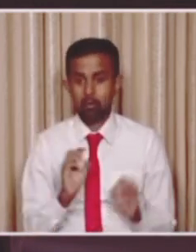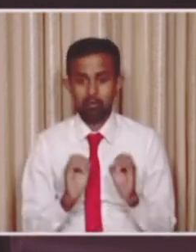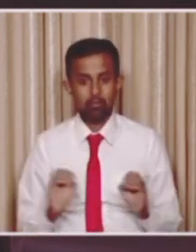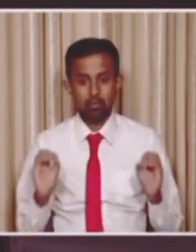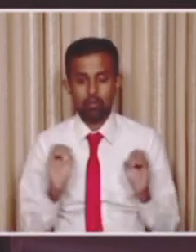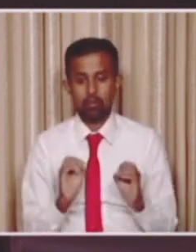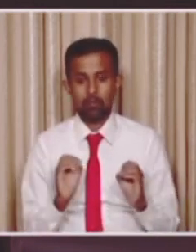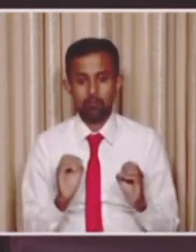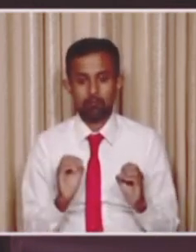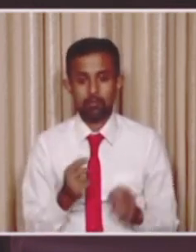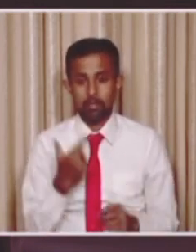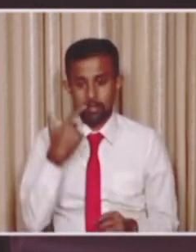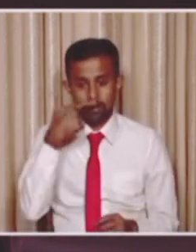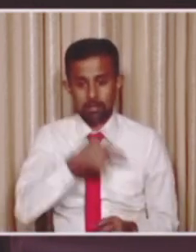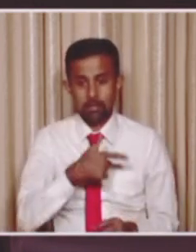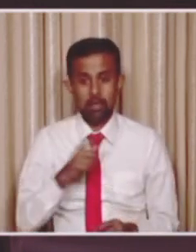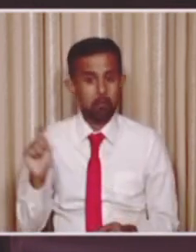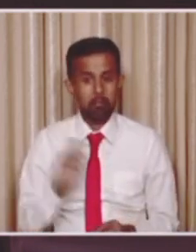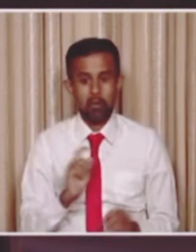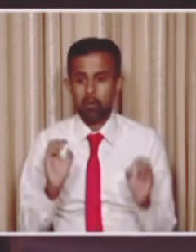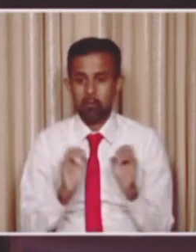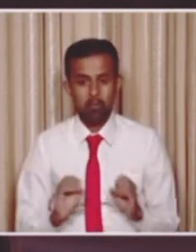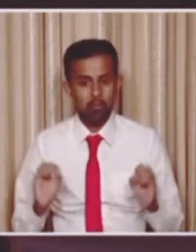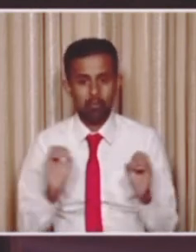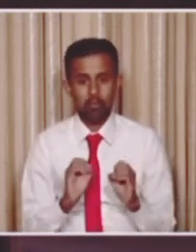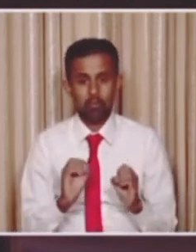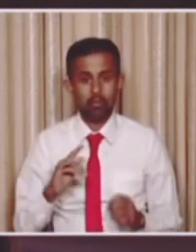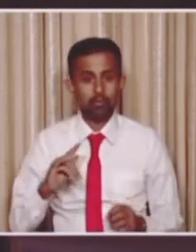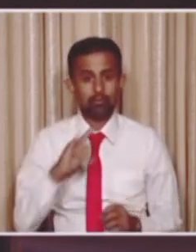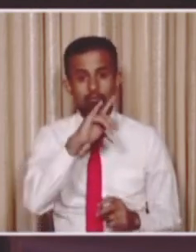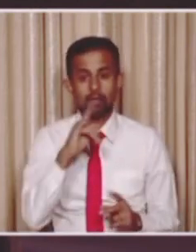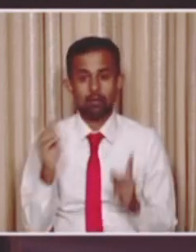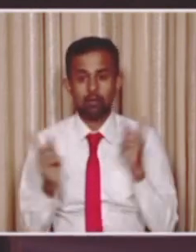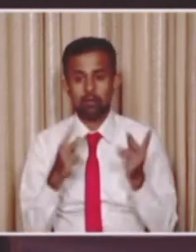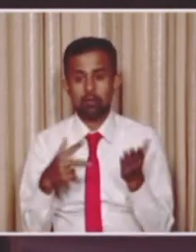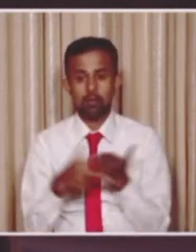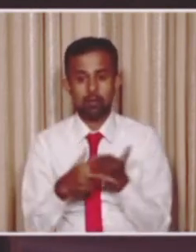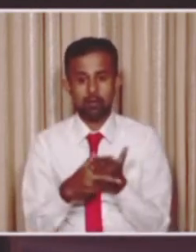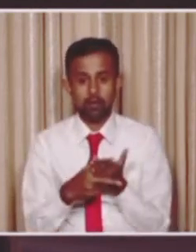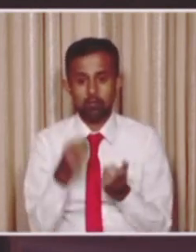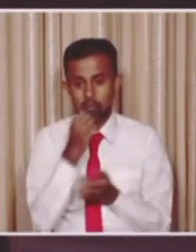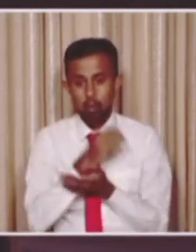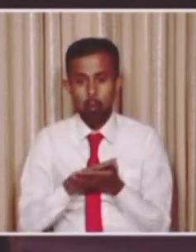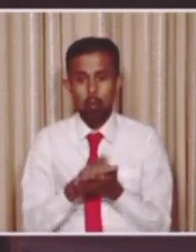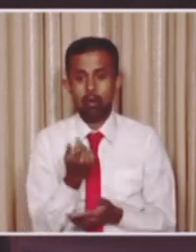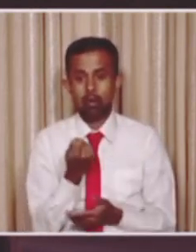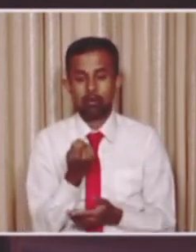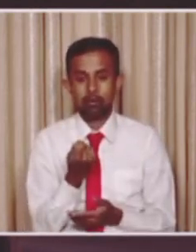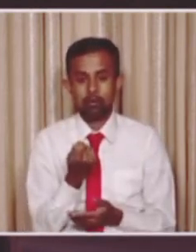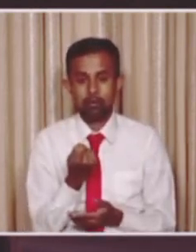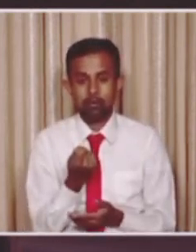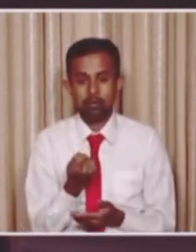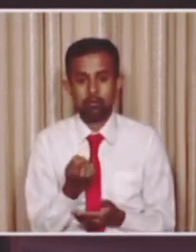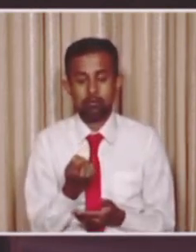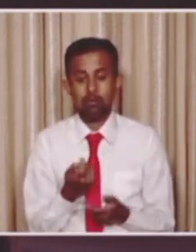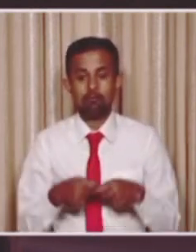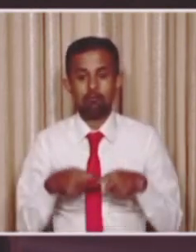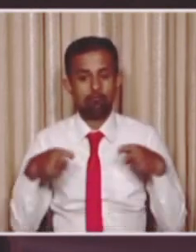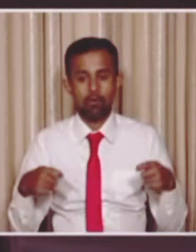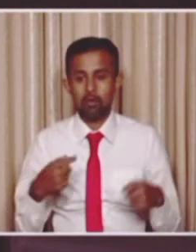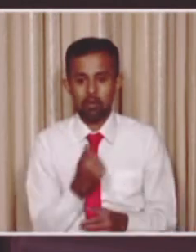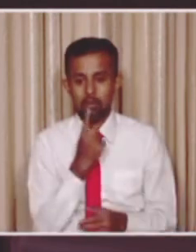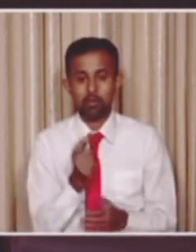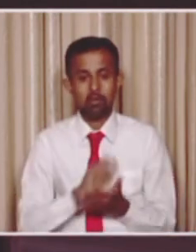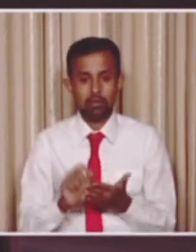ඒ වගේම තෙල් දීම නාරන්නේ නැහැ. ඒ වගේම විදේශ සංචාරවලදී ගුවන් ටිකට් පතවත් හෝටල් ගාස්තුවත් එහෙමත් නැතිනම් වියදම්වත් මං අරගෙන